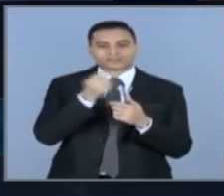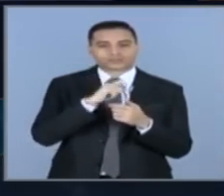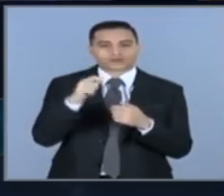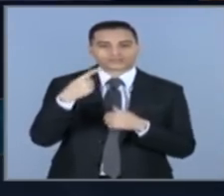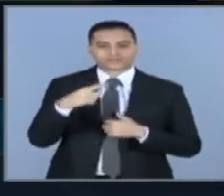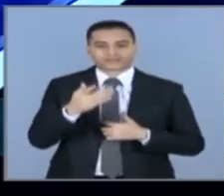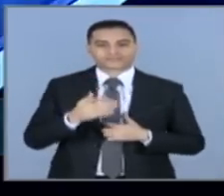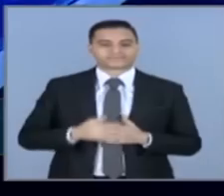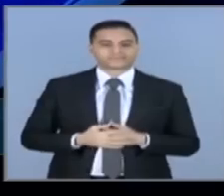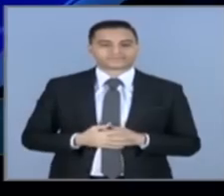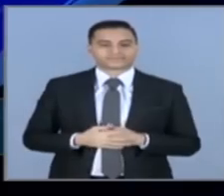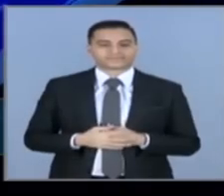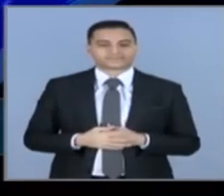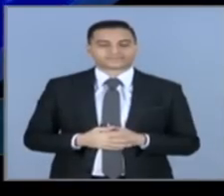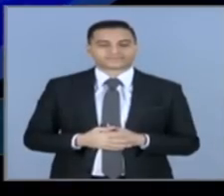صح.